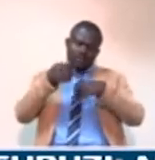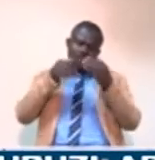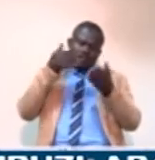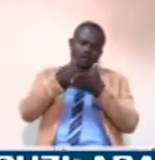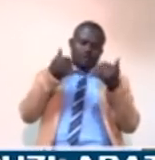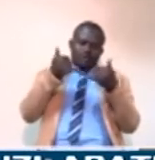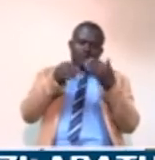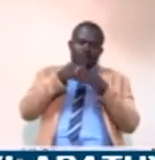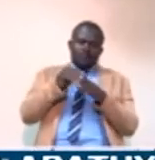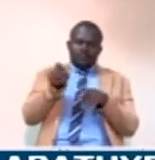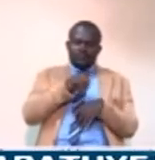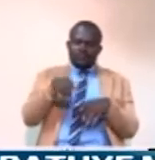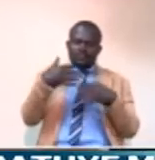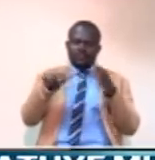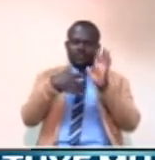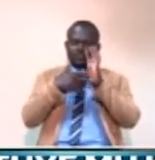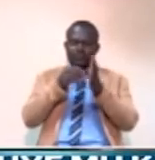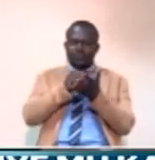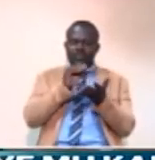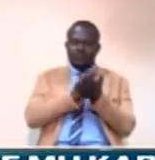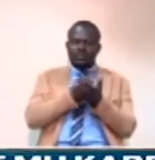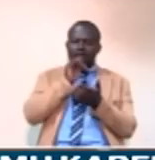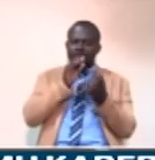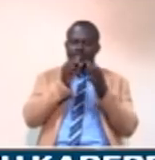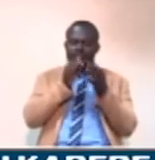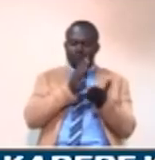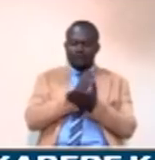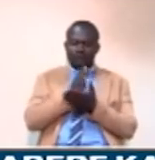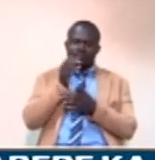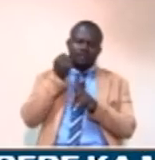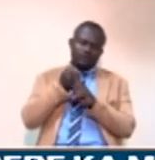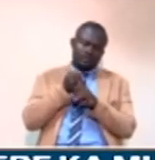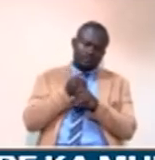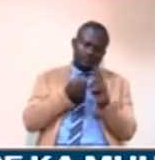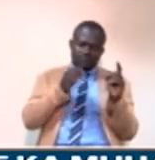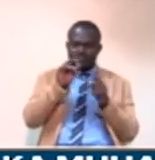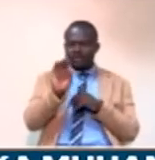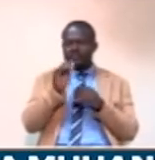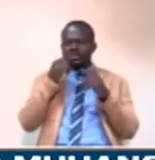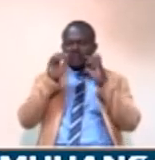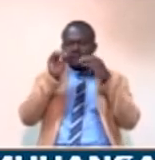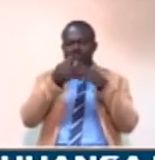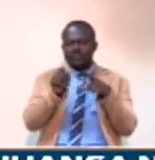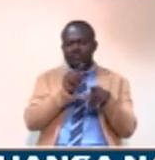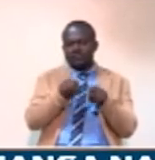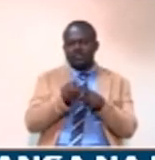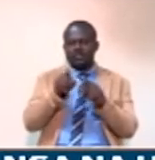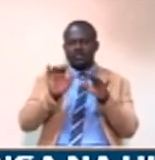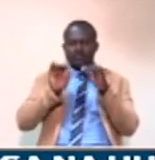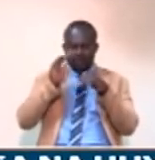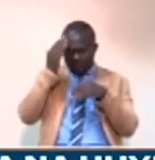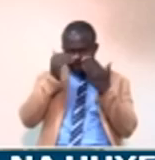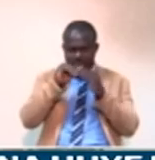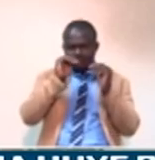ubu, icyaha kimaze kugaragara n'ikinyandiko itavugisha ukuri. Umuvugizi wa RIB avuga ko ibyaha nk'ibi bikwiye kwirindwa cyane mu